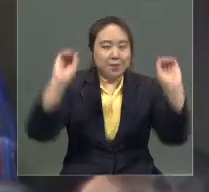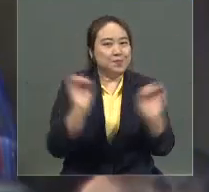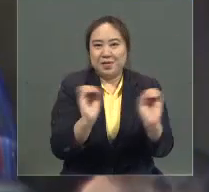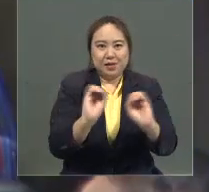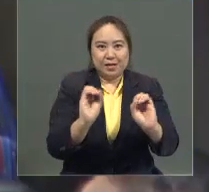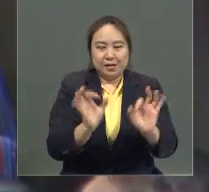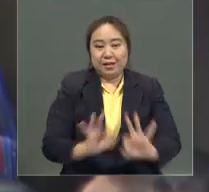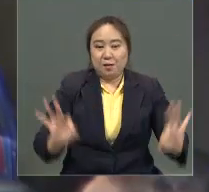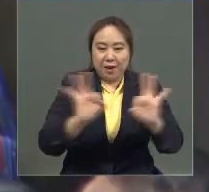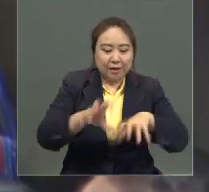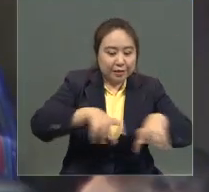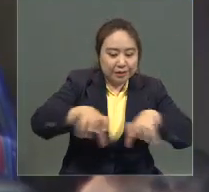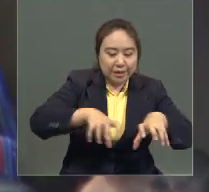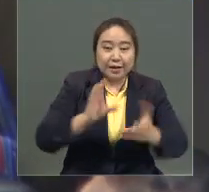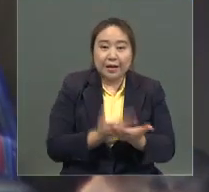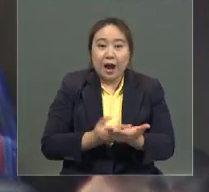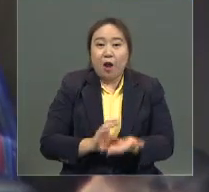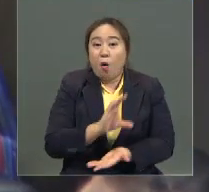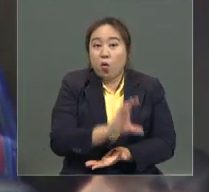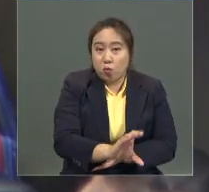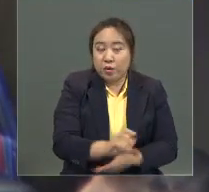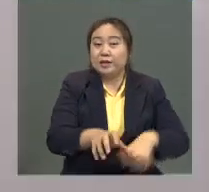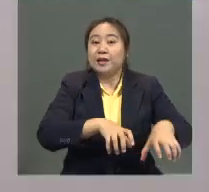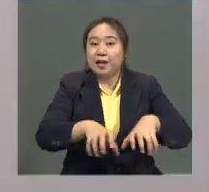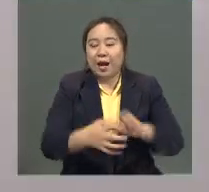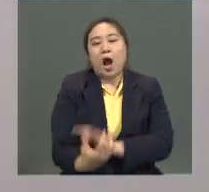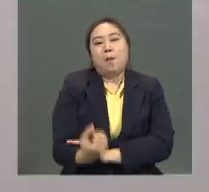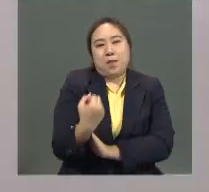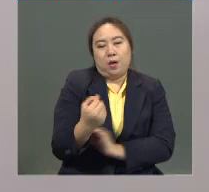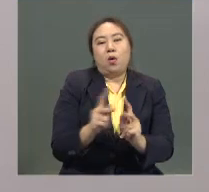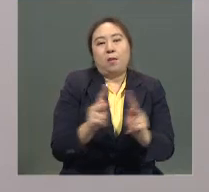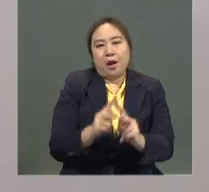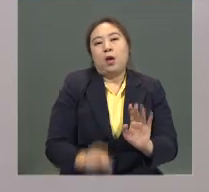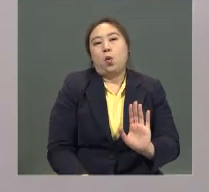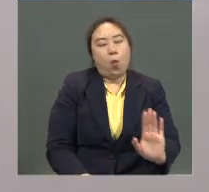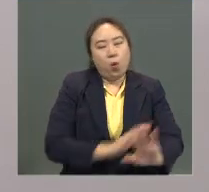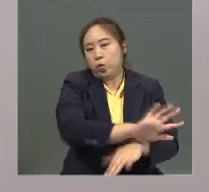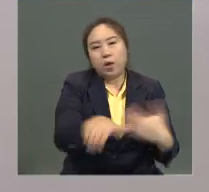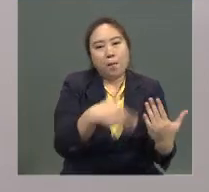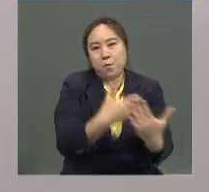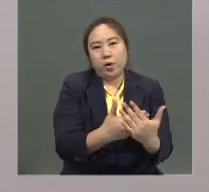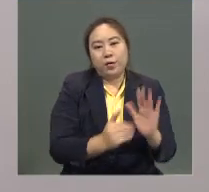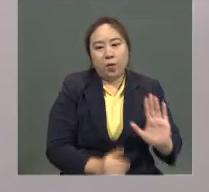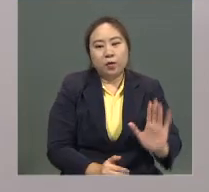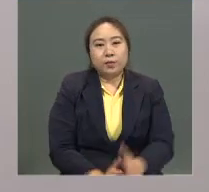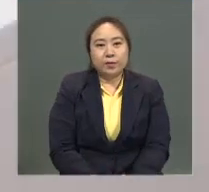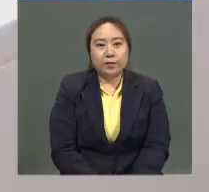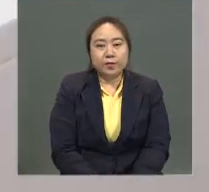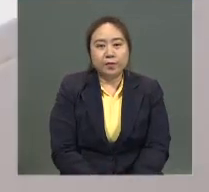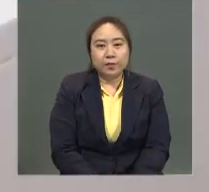ำคัญคือการบริหารจัดการกองทุนทุกอย่างนั้นเป็นอำนาจของคณะกรรมการกองทุนหมู่บ้านทั้งหมดครับ